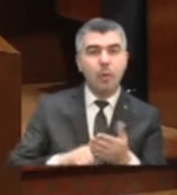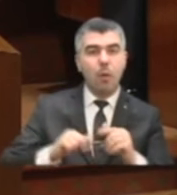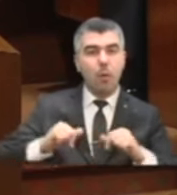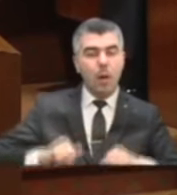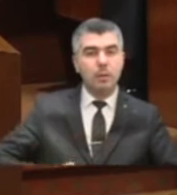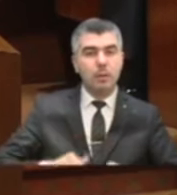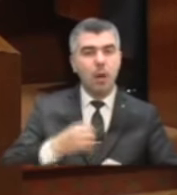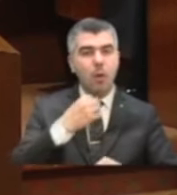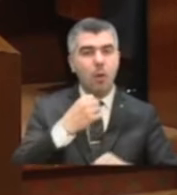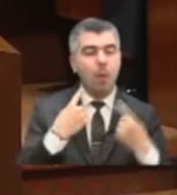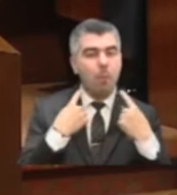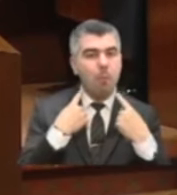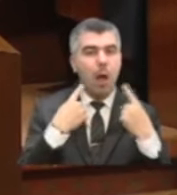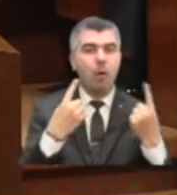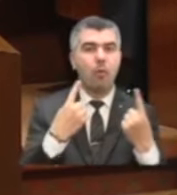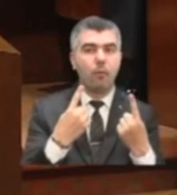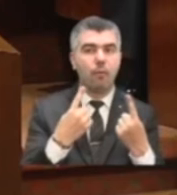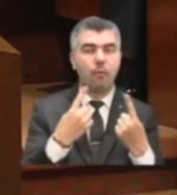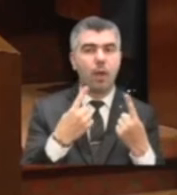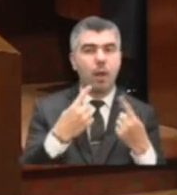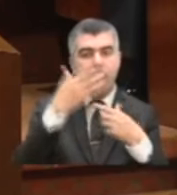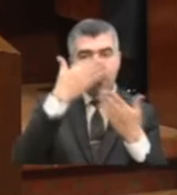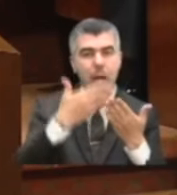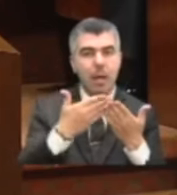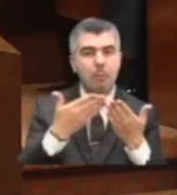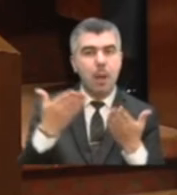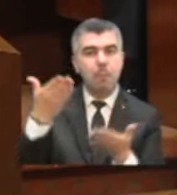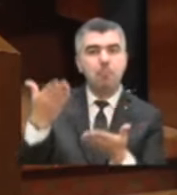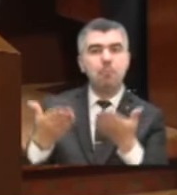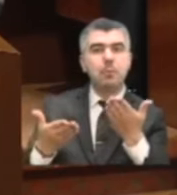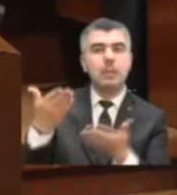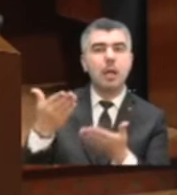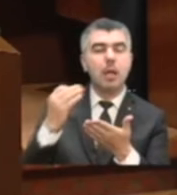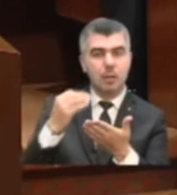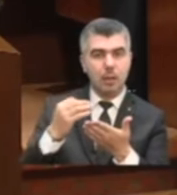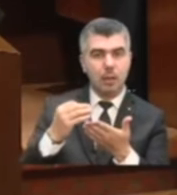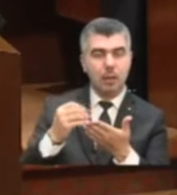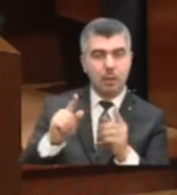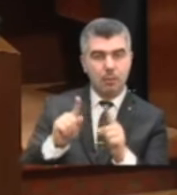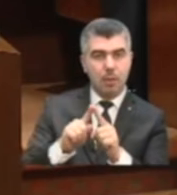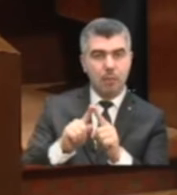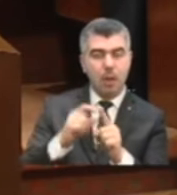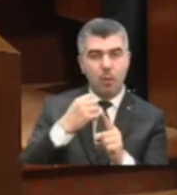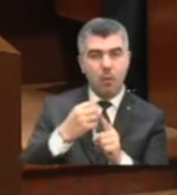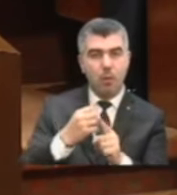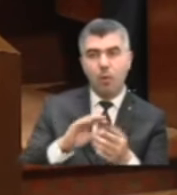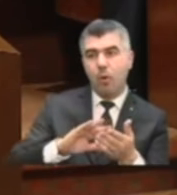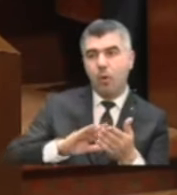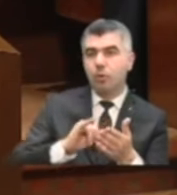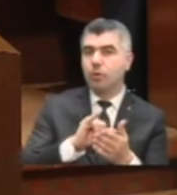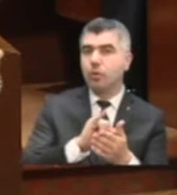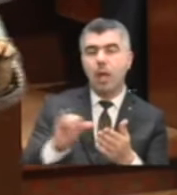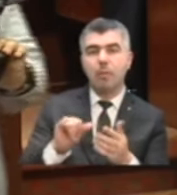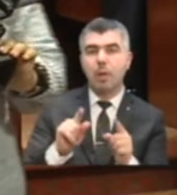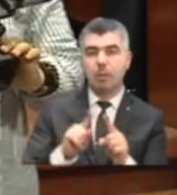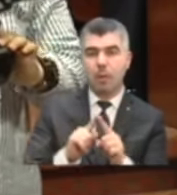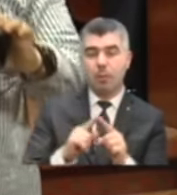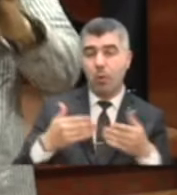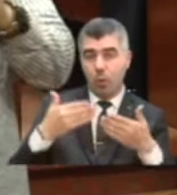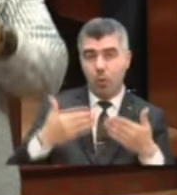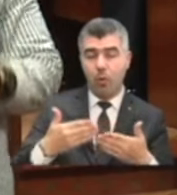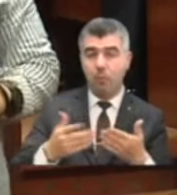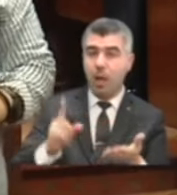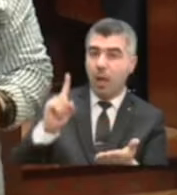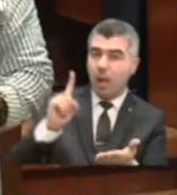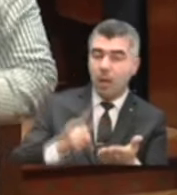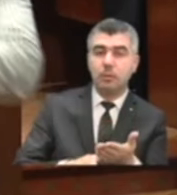تعرفوا بالشخصيه المغربيه المتوازنه، الشخصيه المغربيه المغاربه، ليسوا راقصين على الجراح وليسوا تجار مآسي. اليوم في عمق